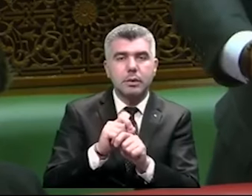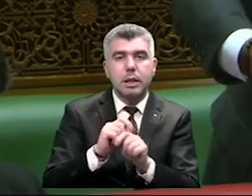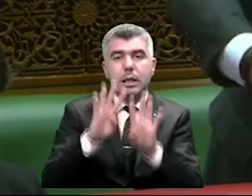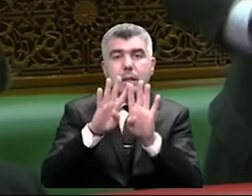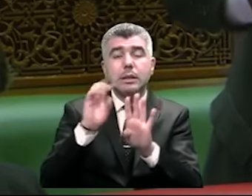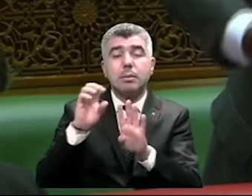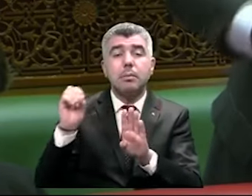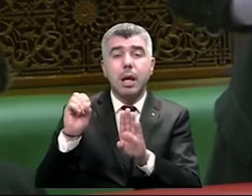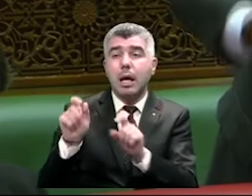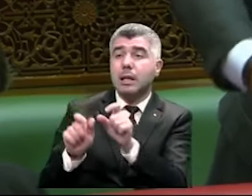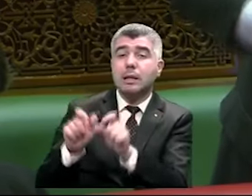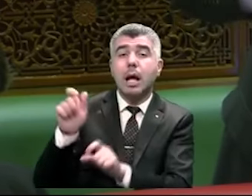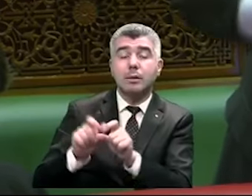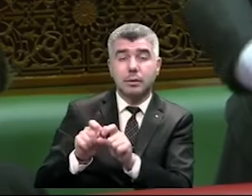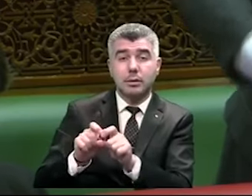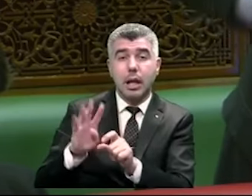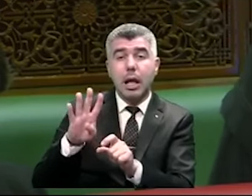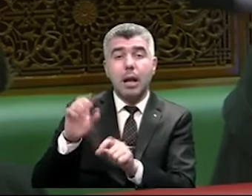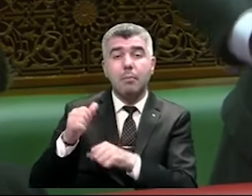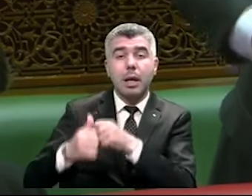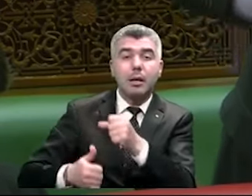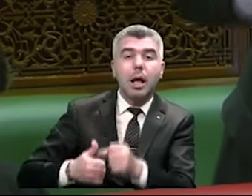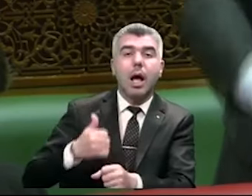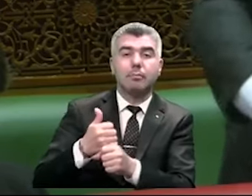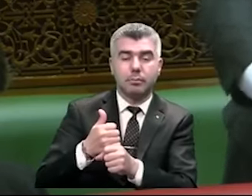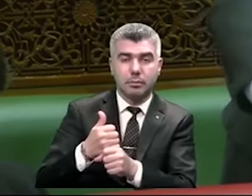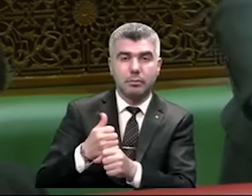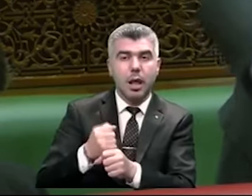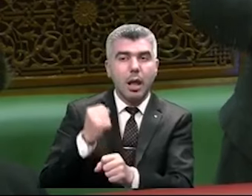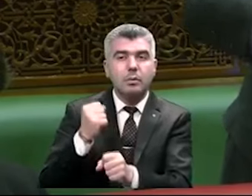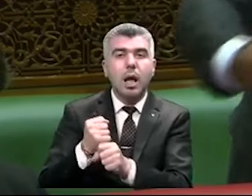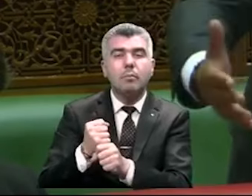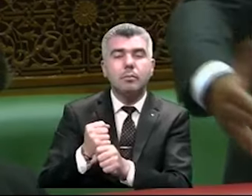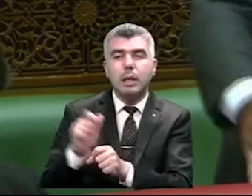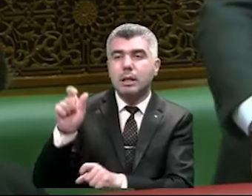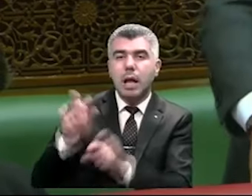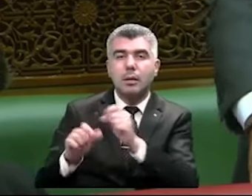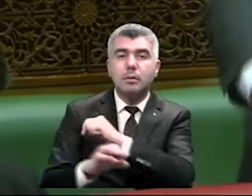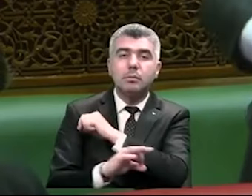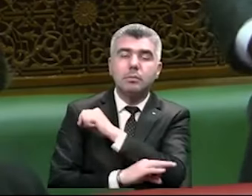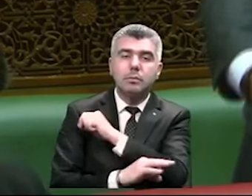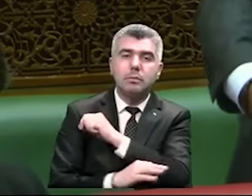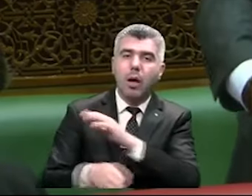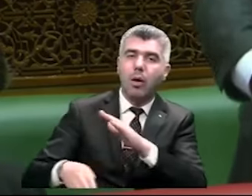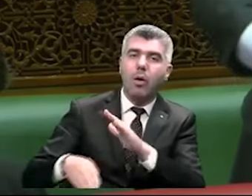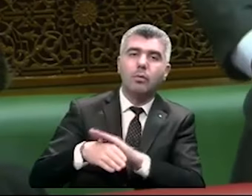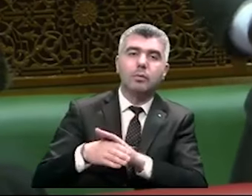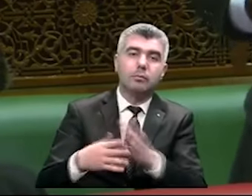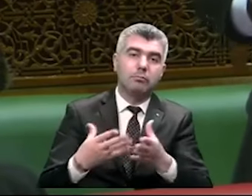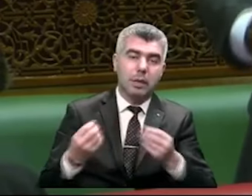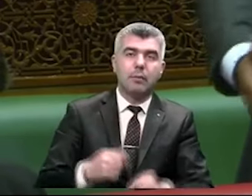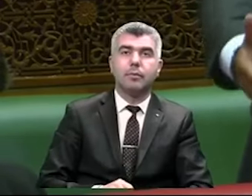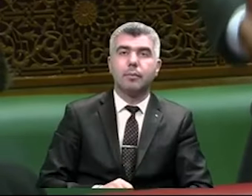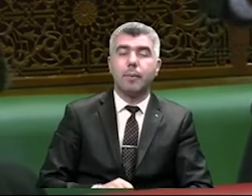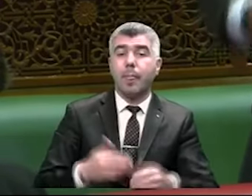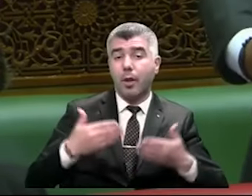منصب شغل 40 سنه من التجربه ديال الملاحه وديال جرف الموانئ اللي غ نسمح فيها السيد الوزير اكثر من ذلك ال